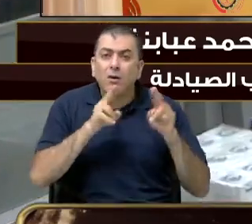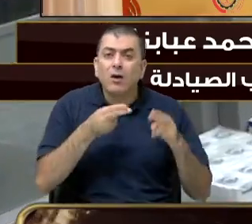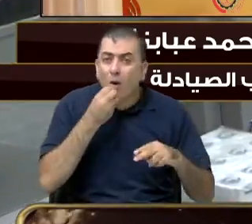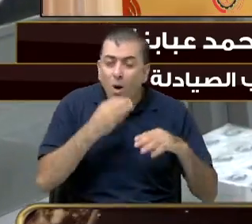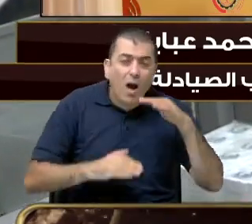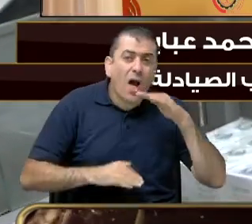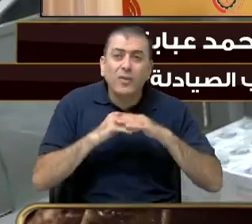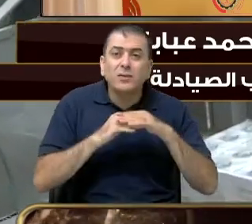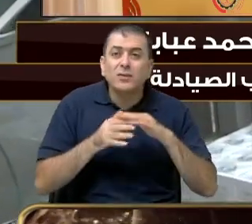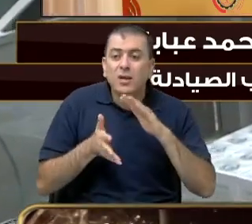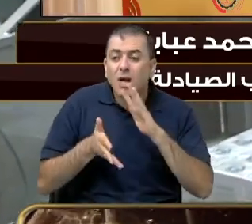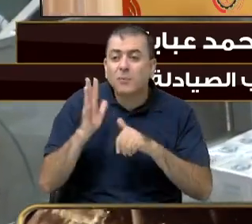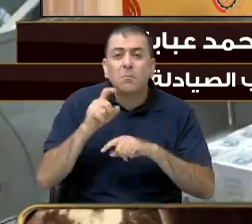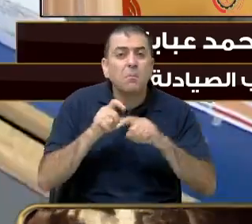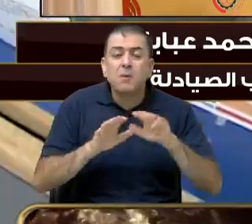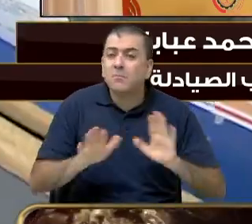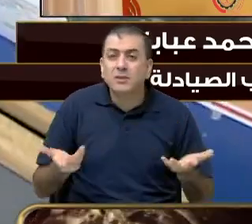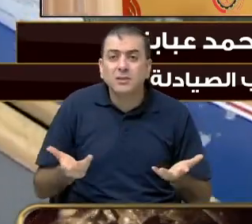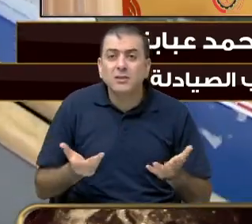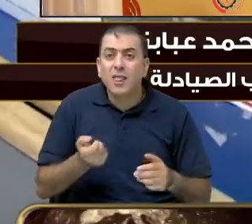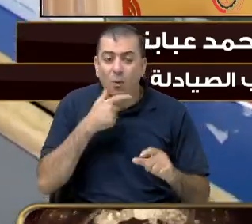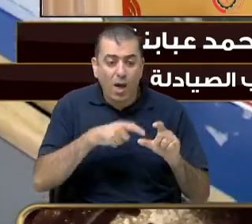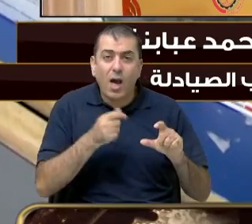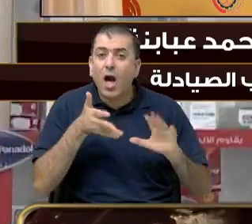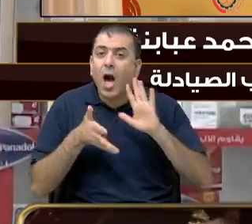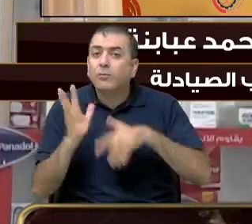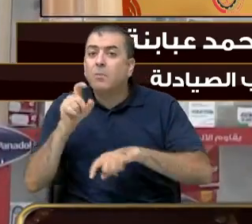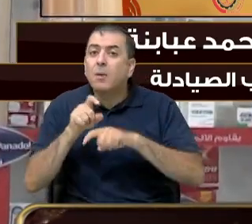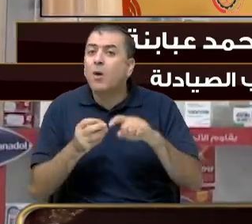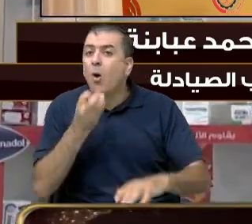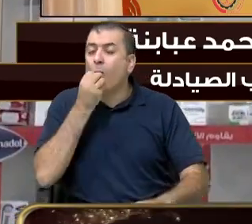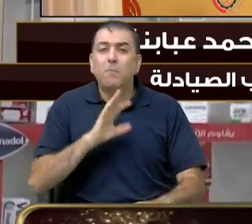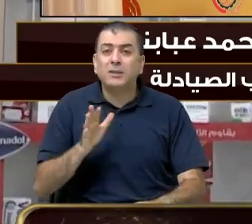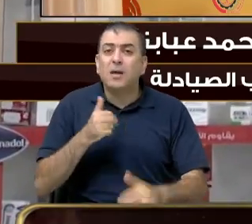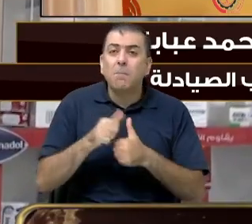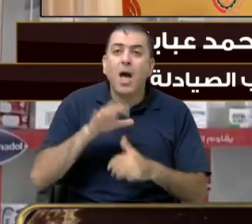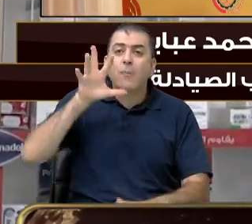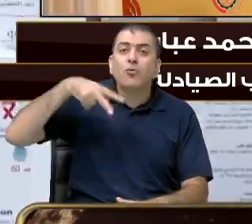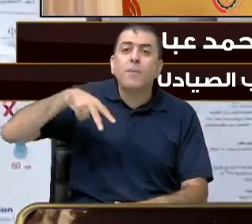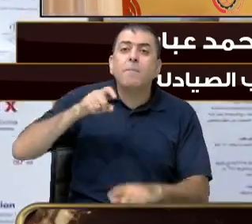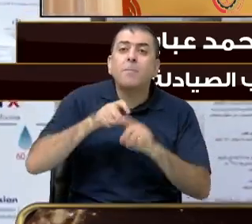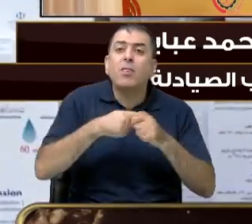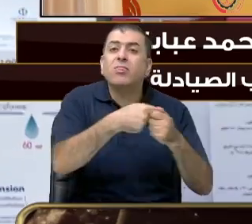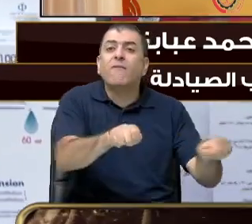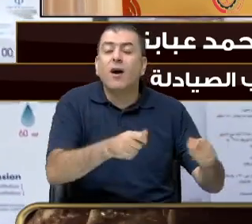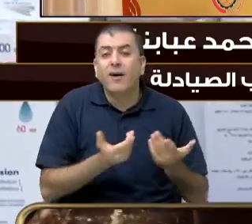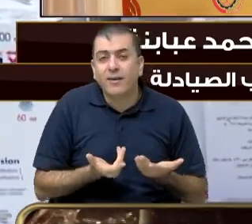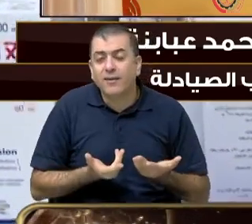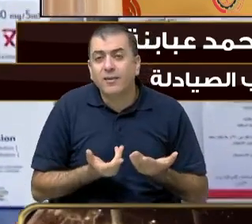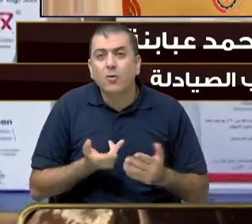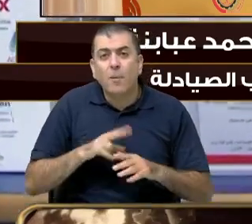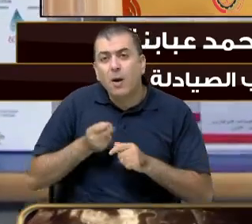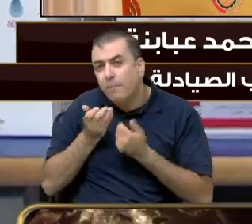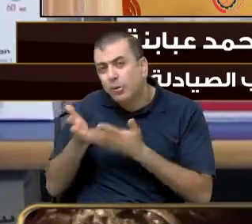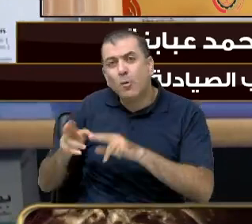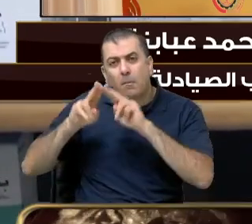يتجاوز 15% من ثمن الدواء، ناهيك زيادة عليه في 6% مصاريف